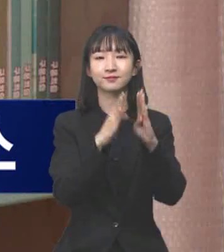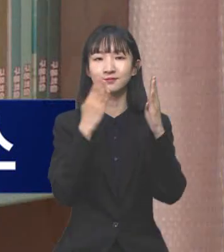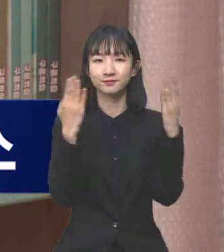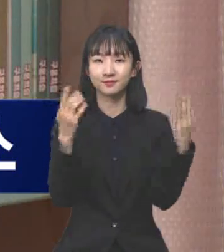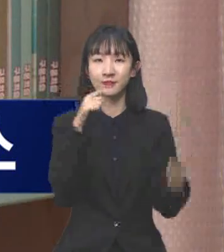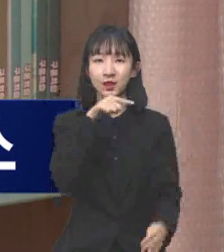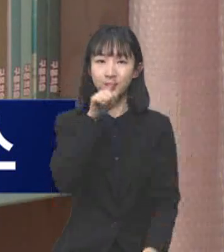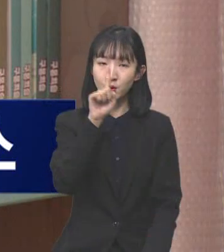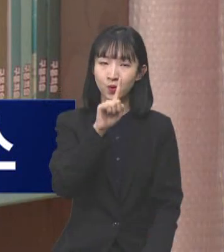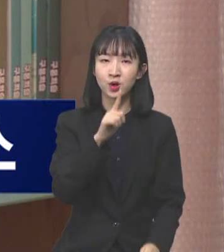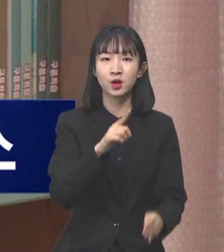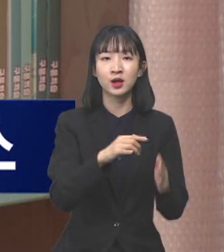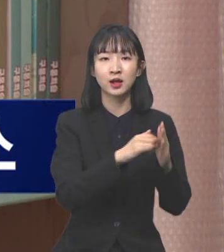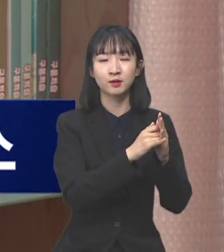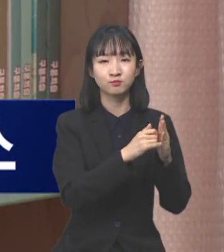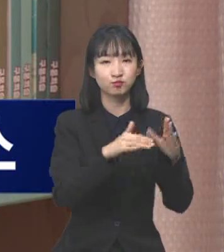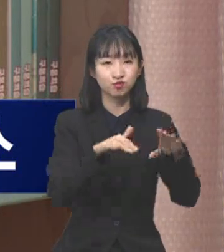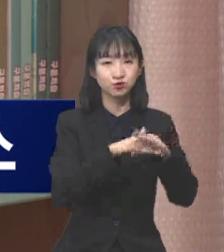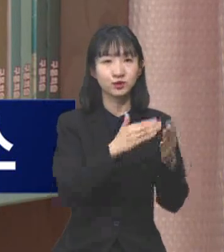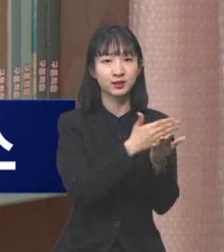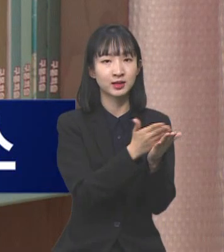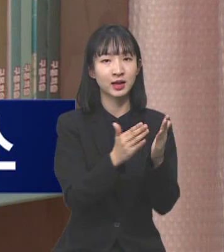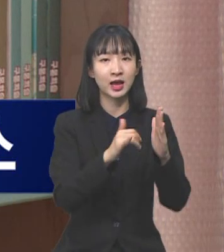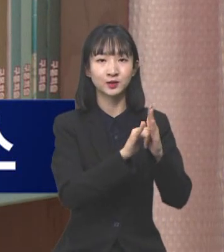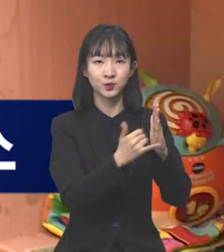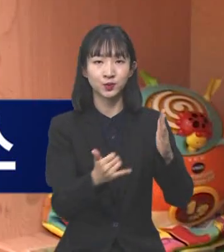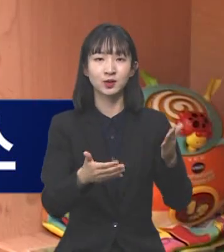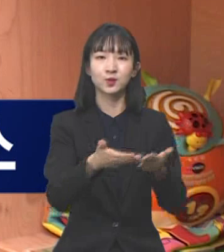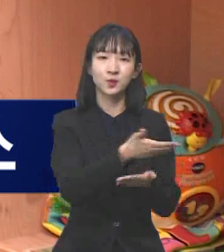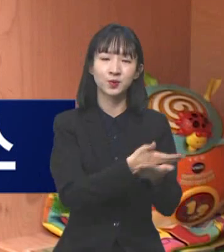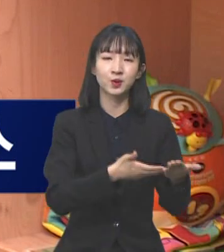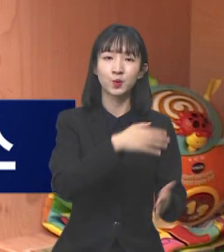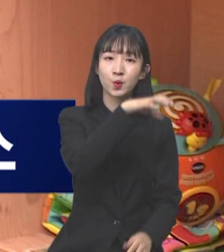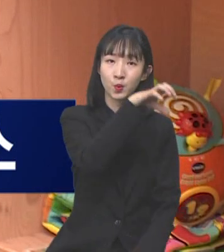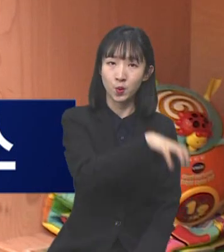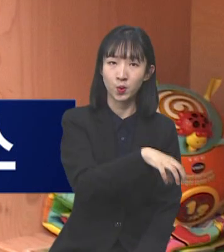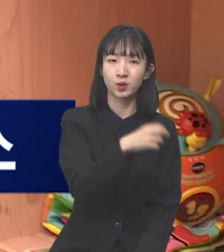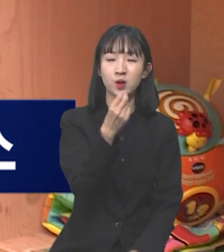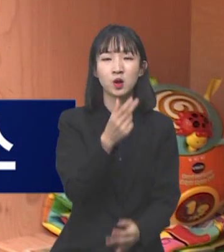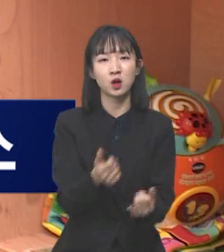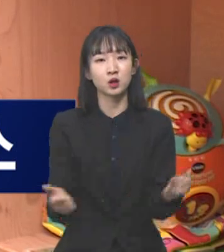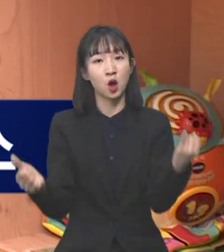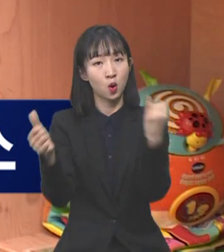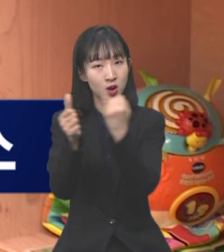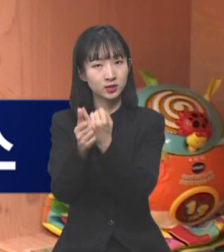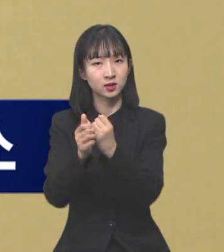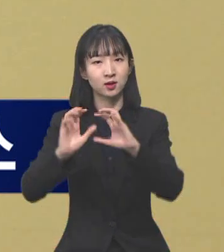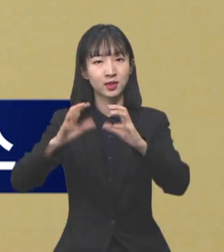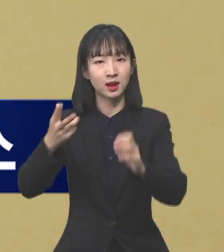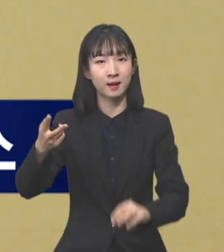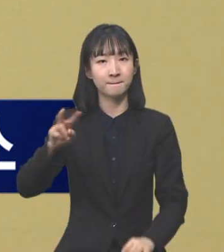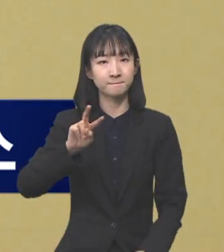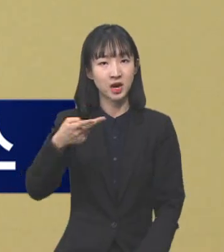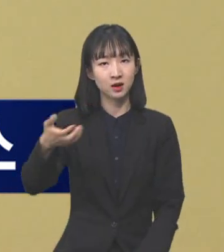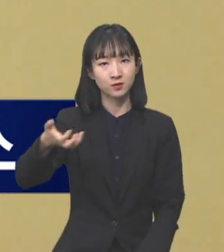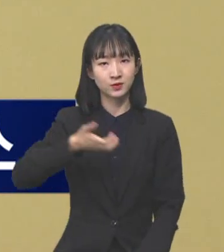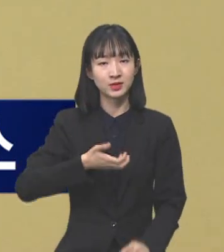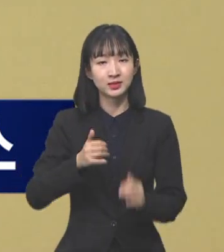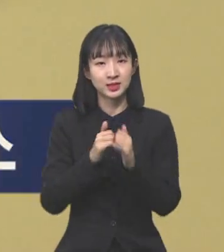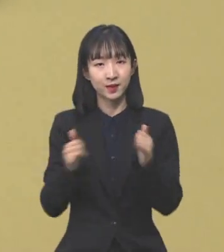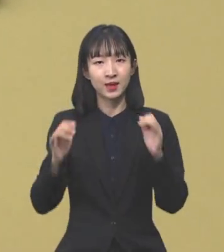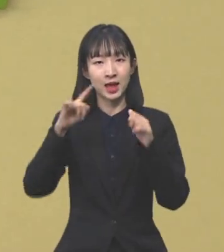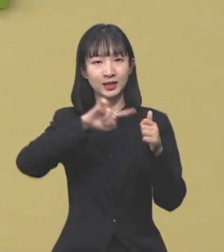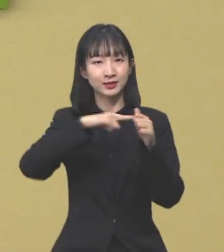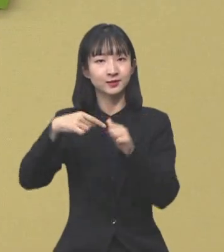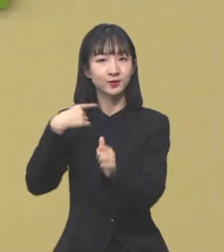이것은 다문화가족이 교류하고 소통할 수 있는 공간으로 꾸몄습니다 또 결혼이민자 들의 한국어 교육과 자녀교육 등의 서비스를